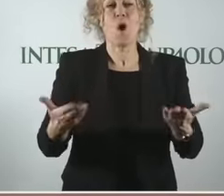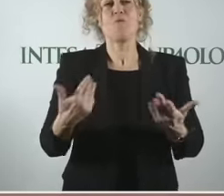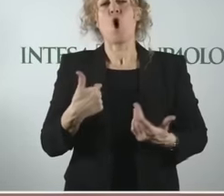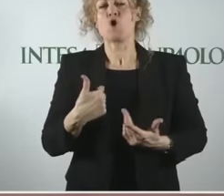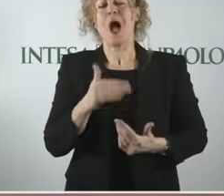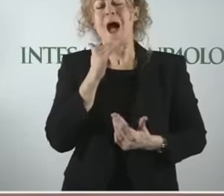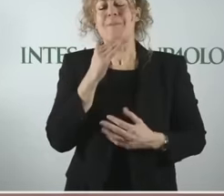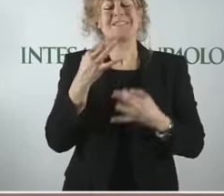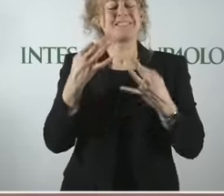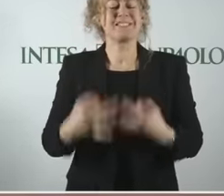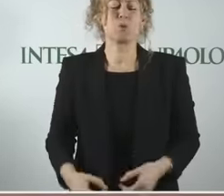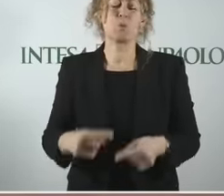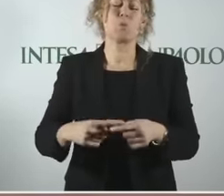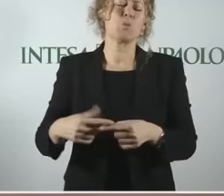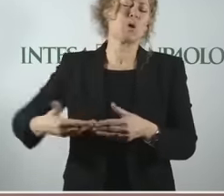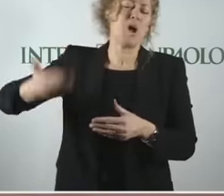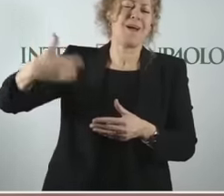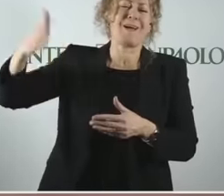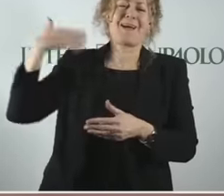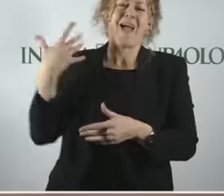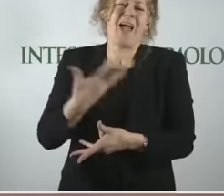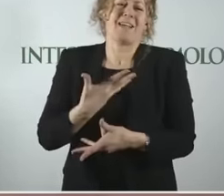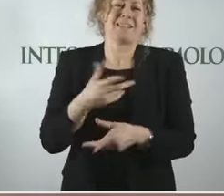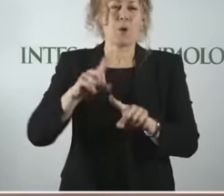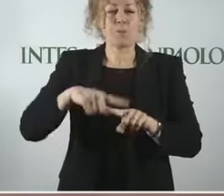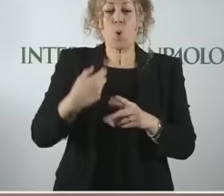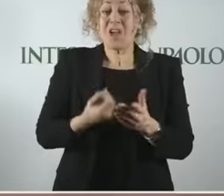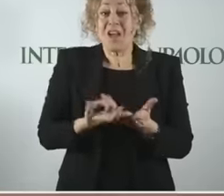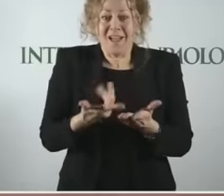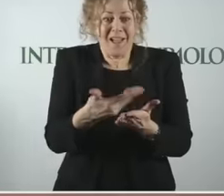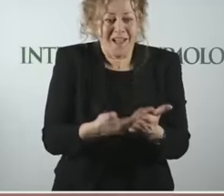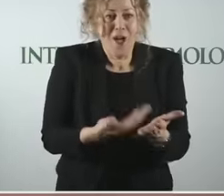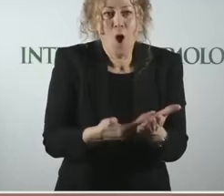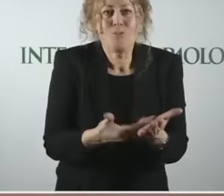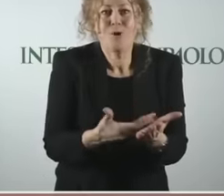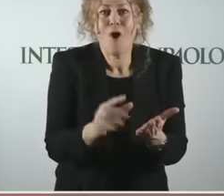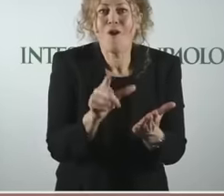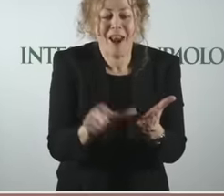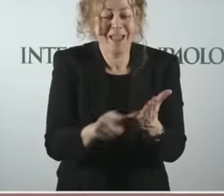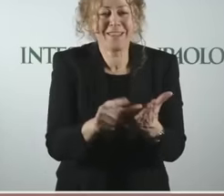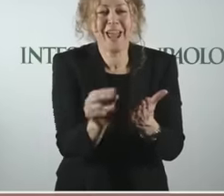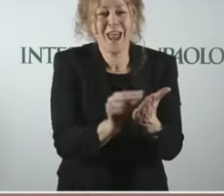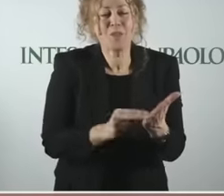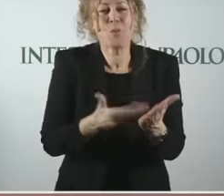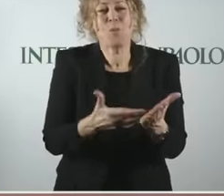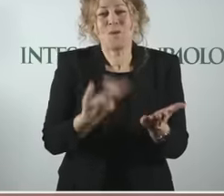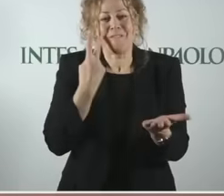abastanza sicuro che questo esisteva e del resto come dire le fonti letterarie lo fanno vedere questa idea